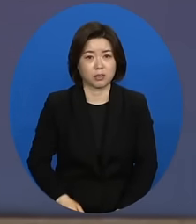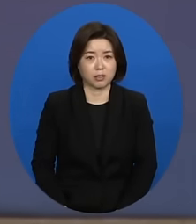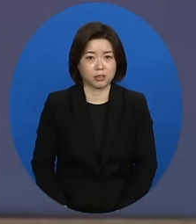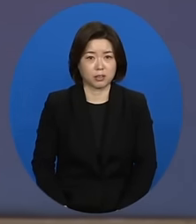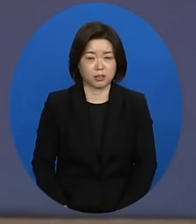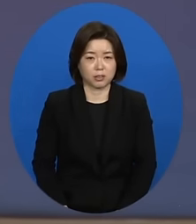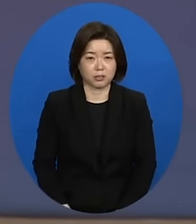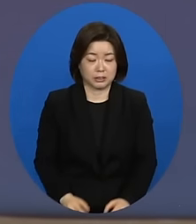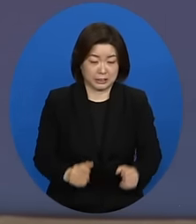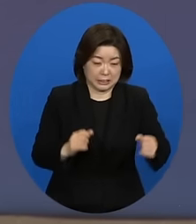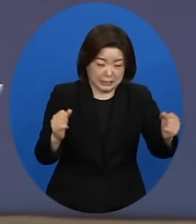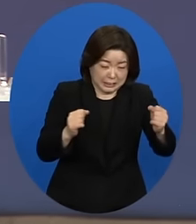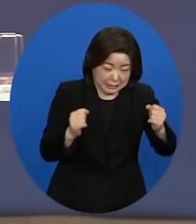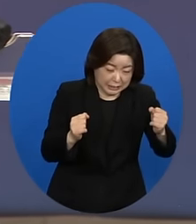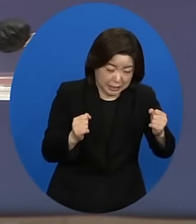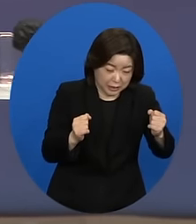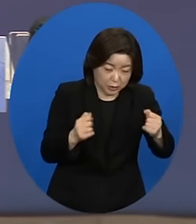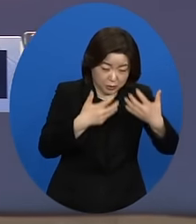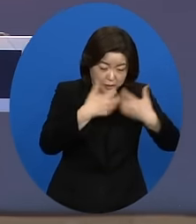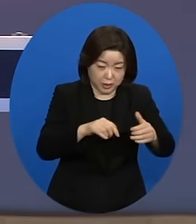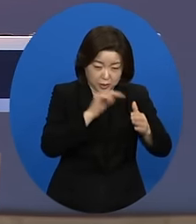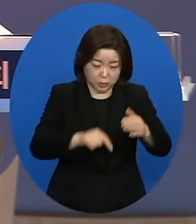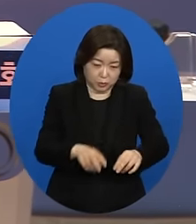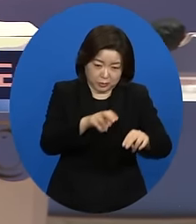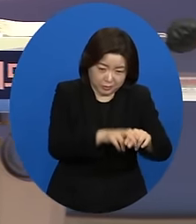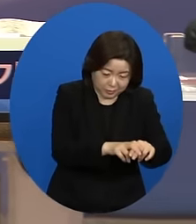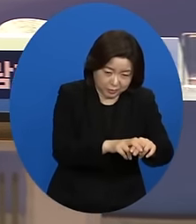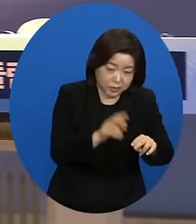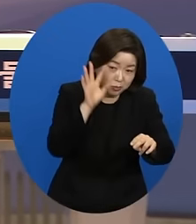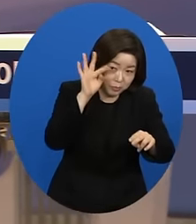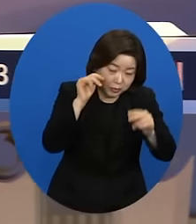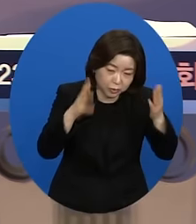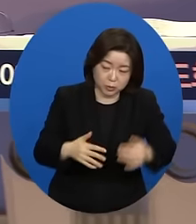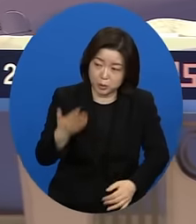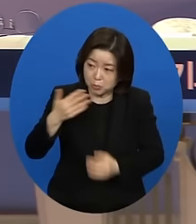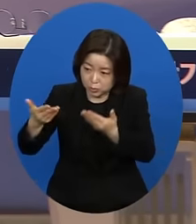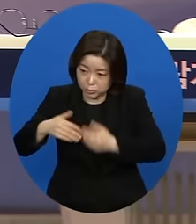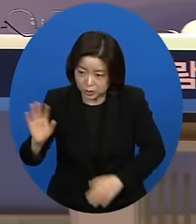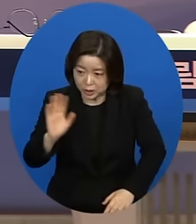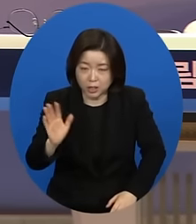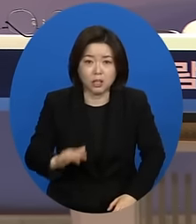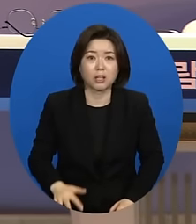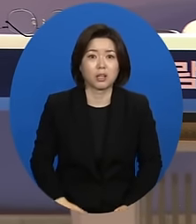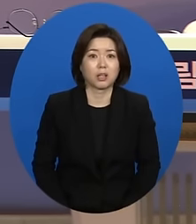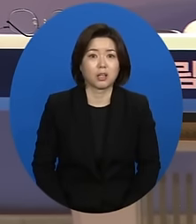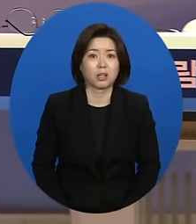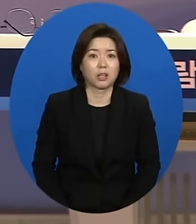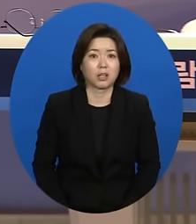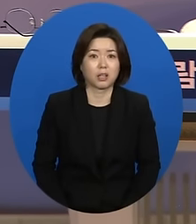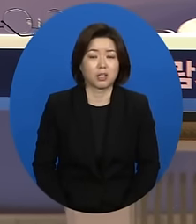냉동기 속에 앉아서 며칠 있는 동안 먹을 것을 주지 않아서